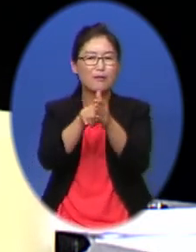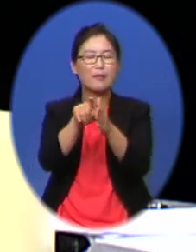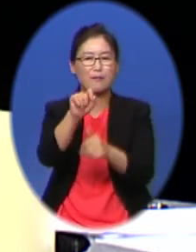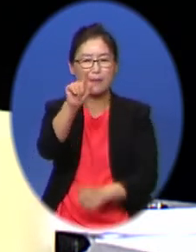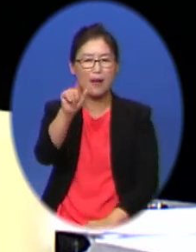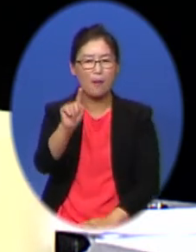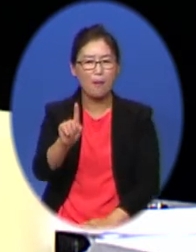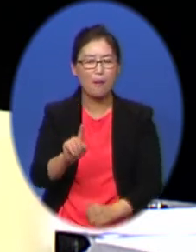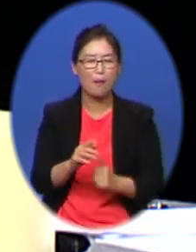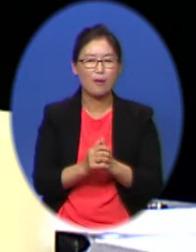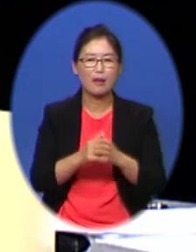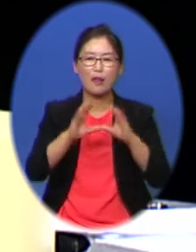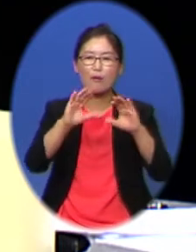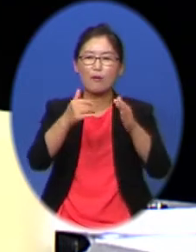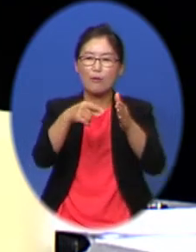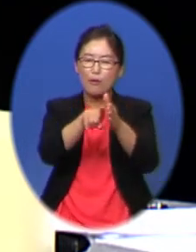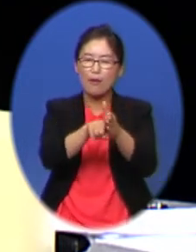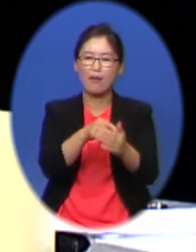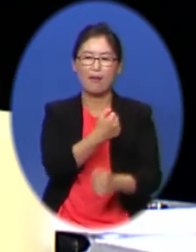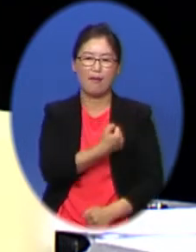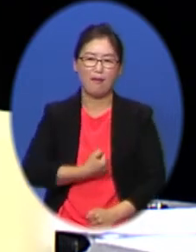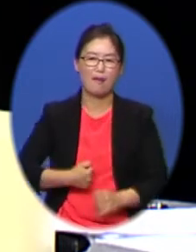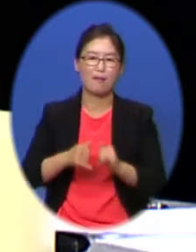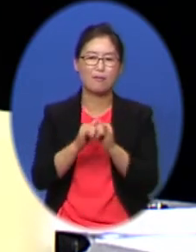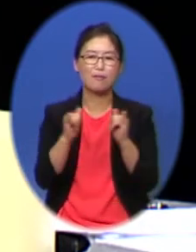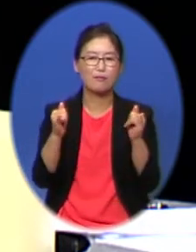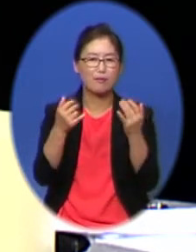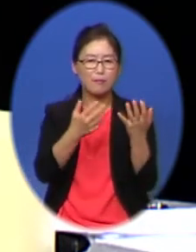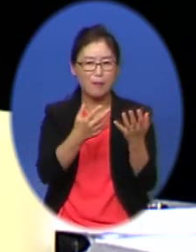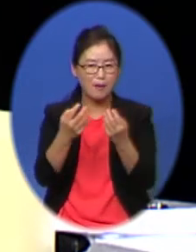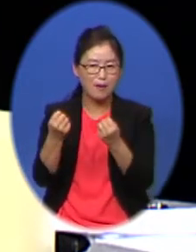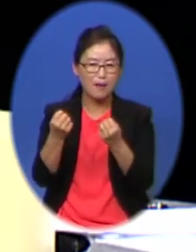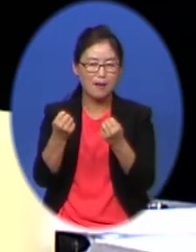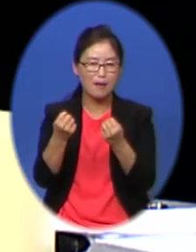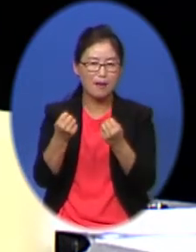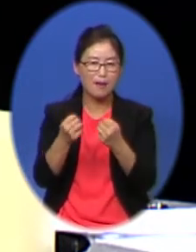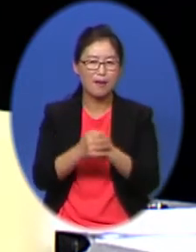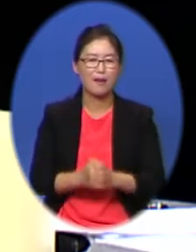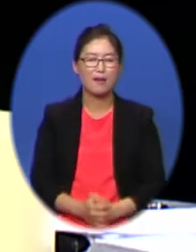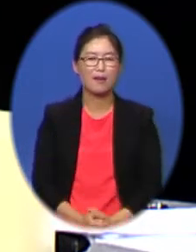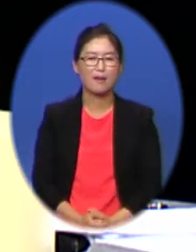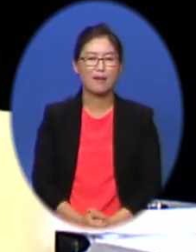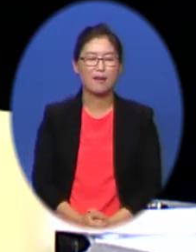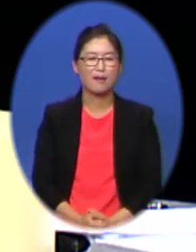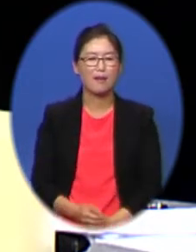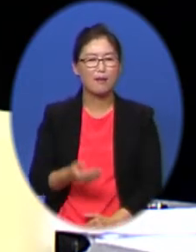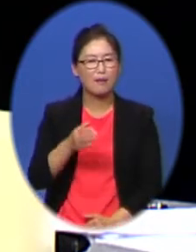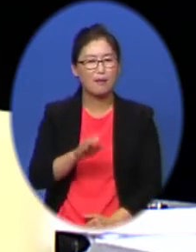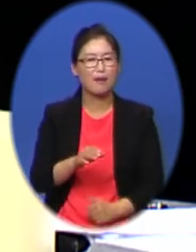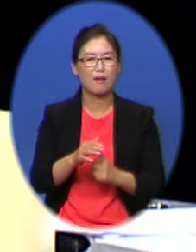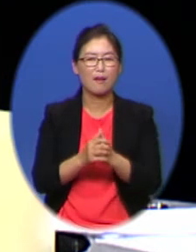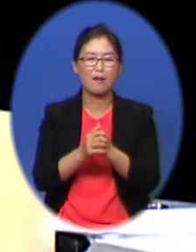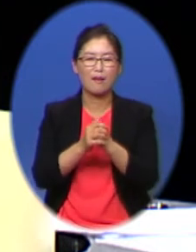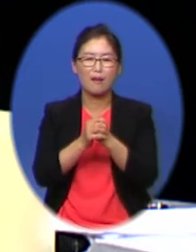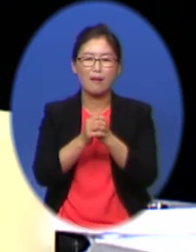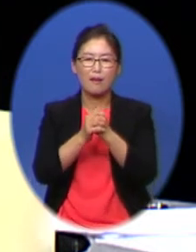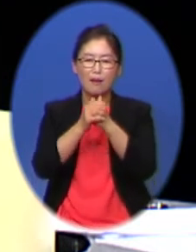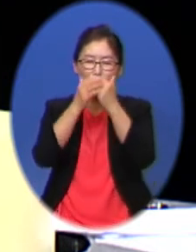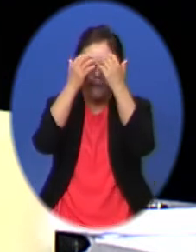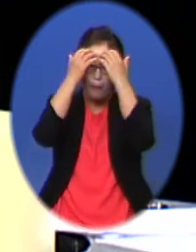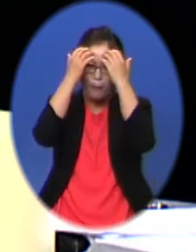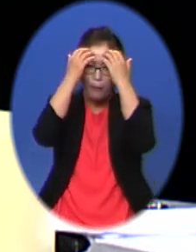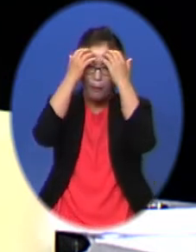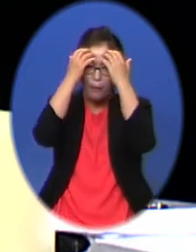희생하신 분들이 많은데요. 자, 이분들은 아직도 그날의 고통에서 벗어나지 못하고 있는